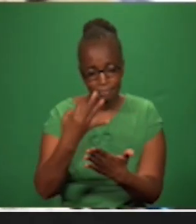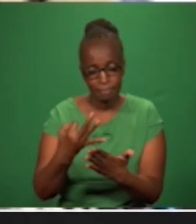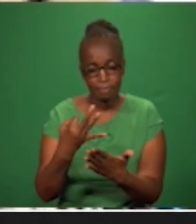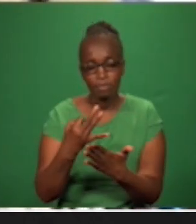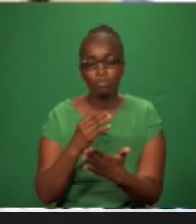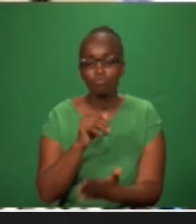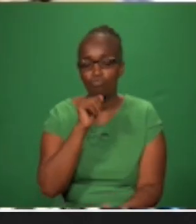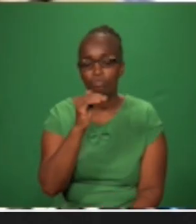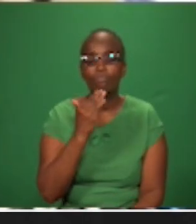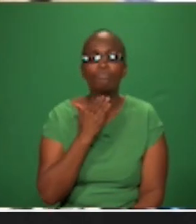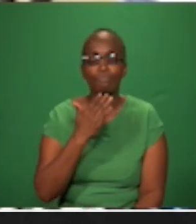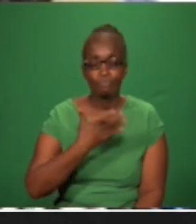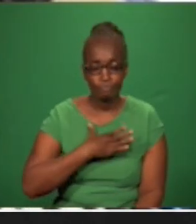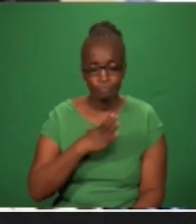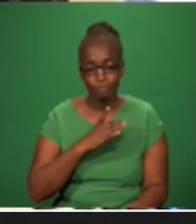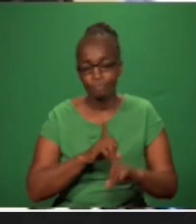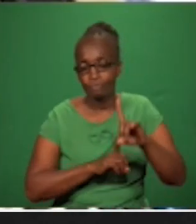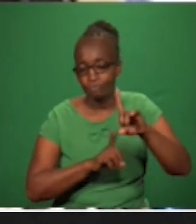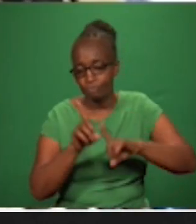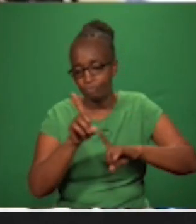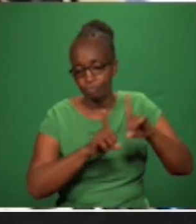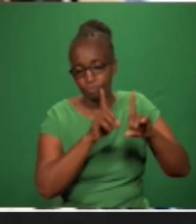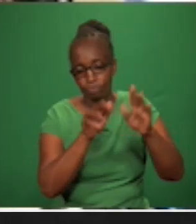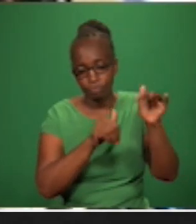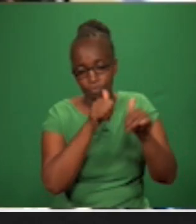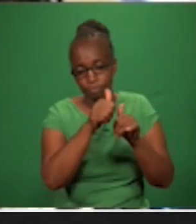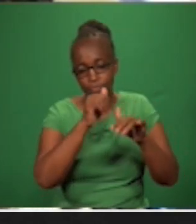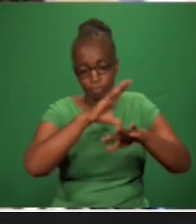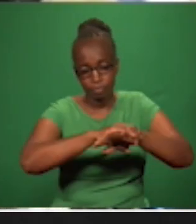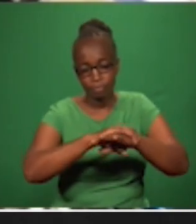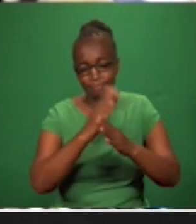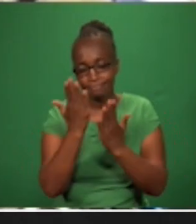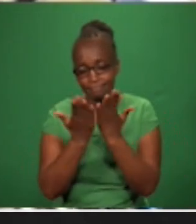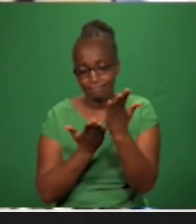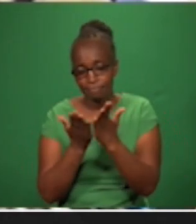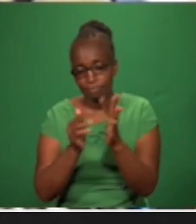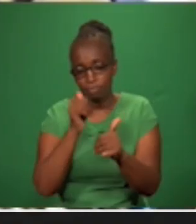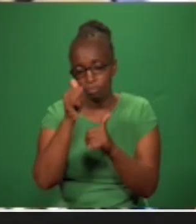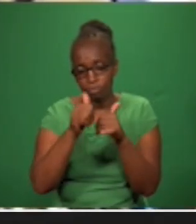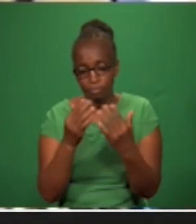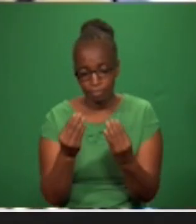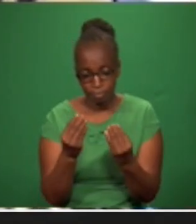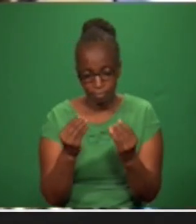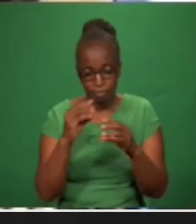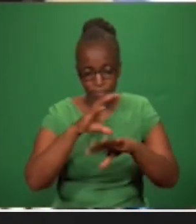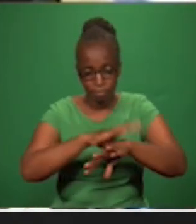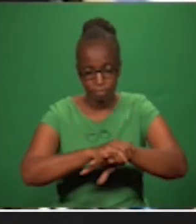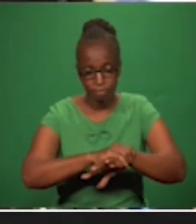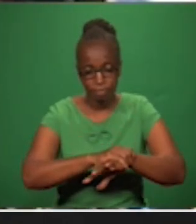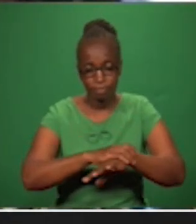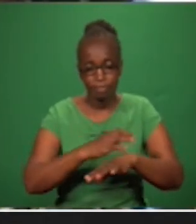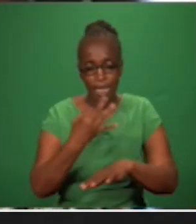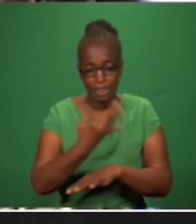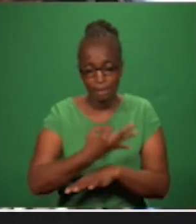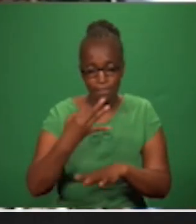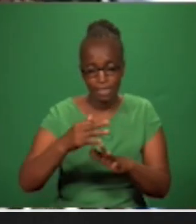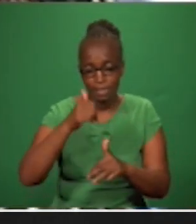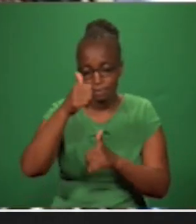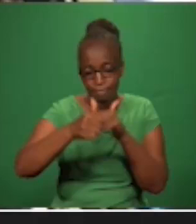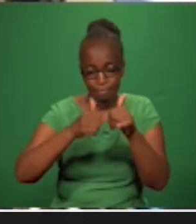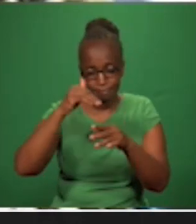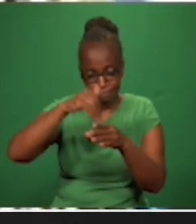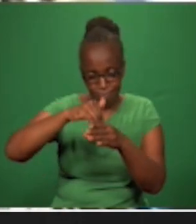equipping the facilities, because we also do not want people to travel very far to get the services that they can get